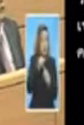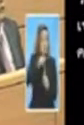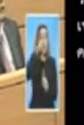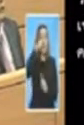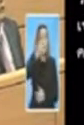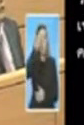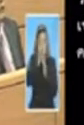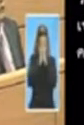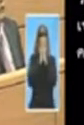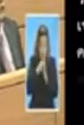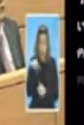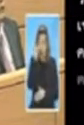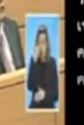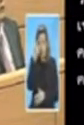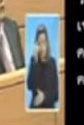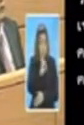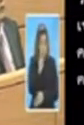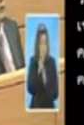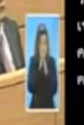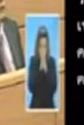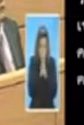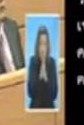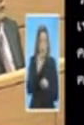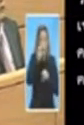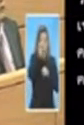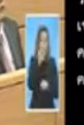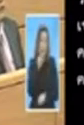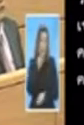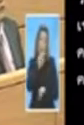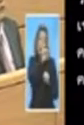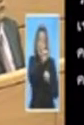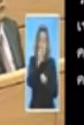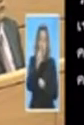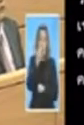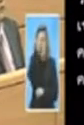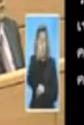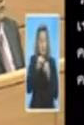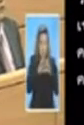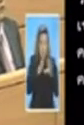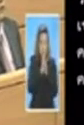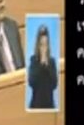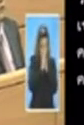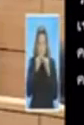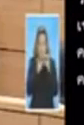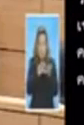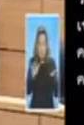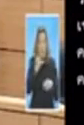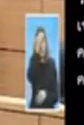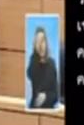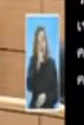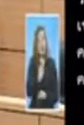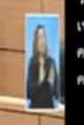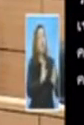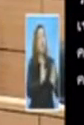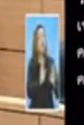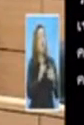ให้คนชั่วที่ร่วมสมคบกันเอาป้ายข้อความนี้นำมาเผยแพร่ขอให้มันมีอันเป็นไป ฝากท่านรองนาย